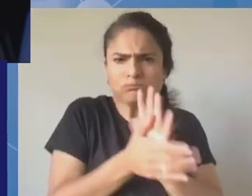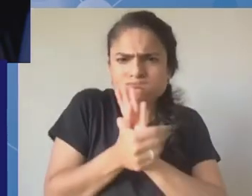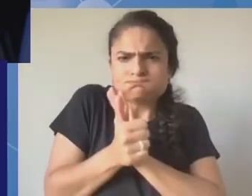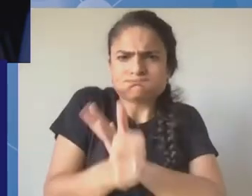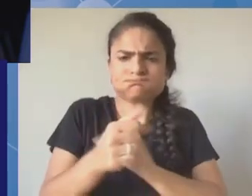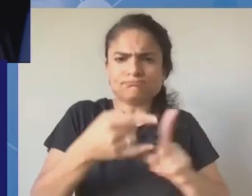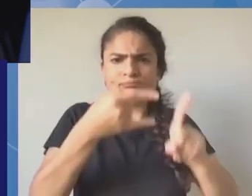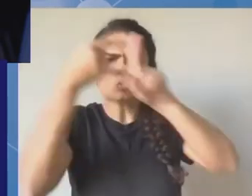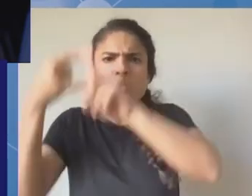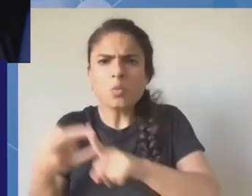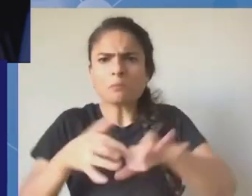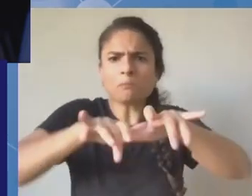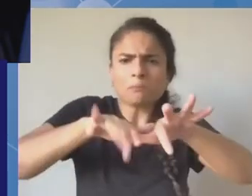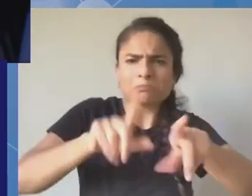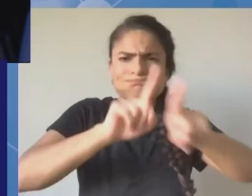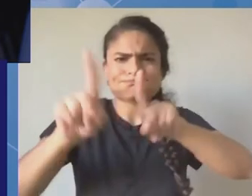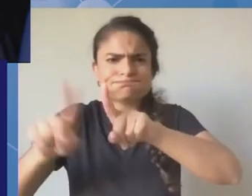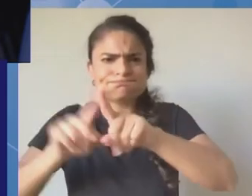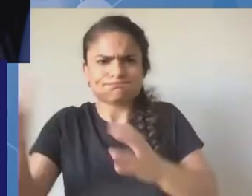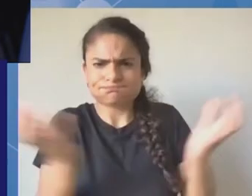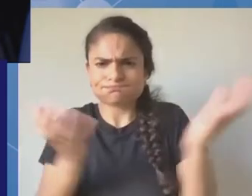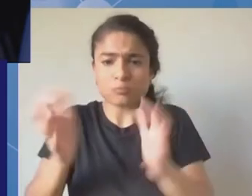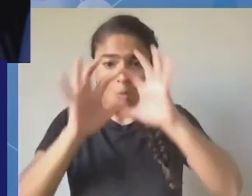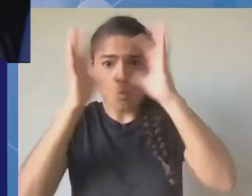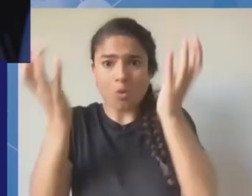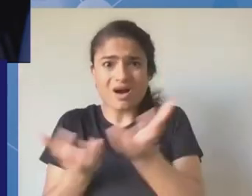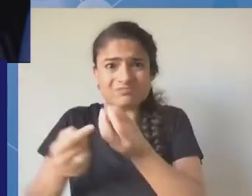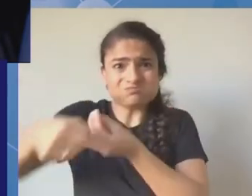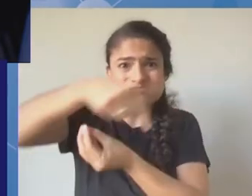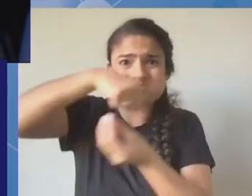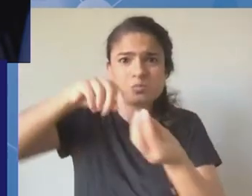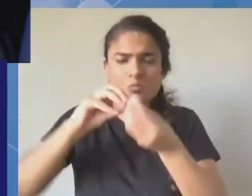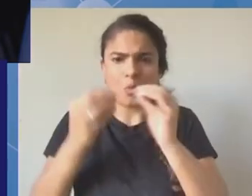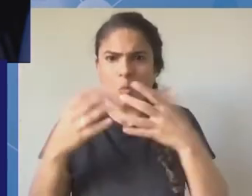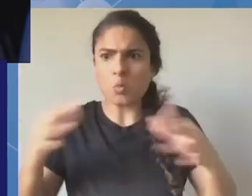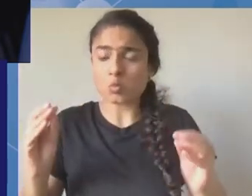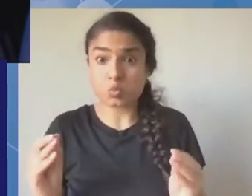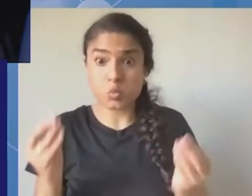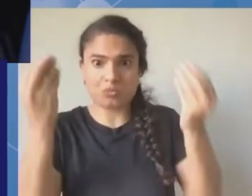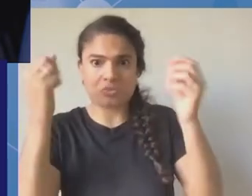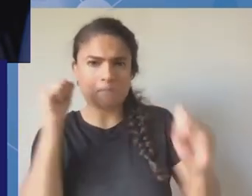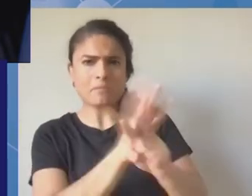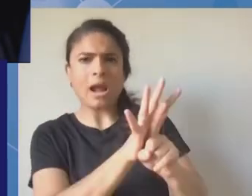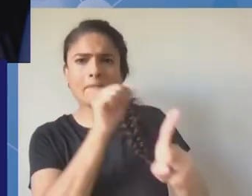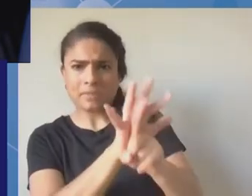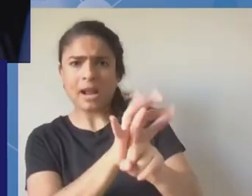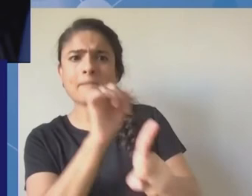在这个房间里边全都是年轻人的吧，所以我认为很有可